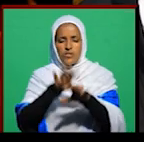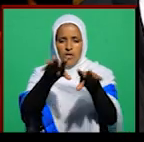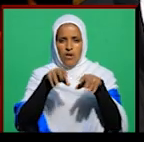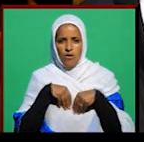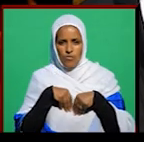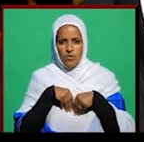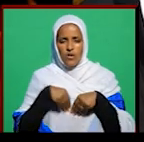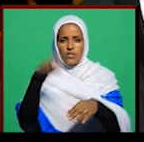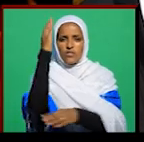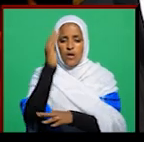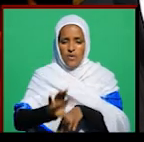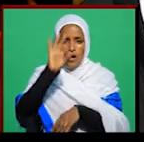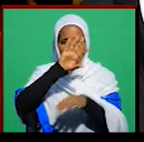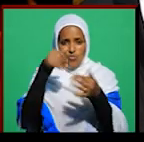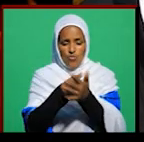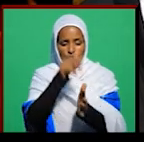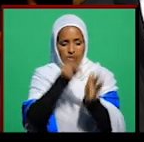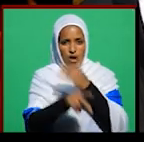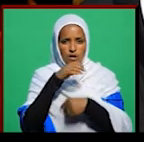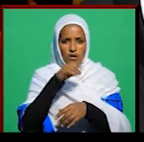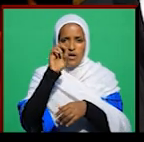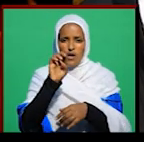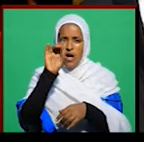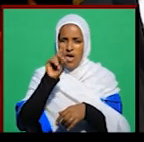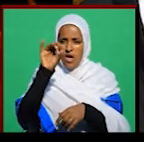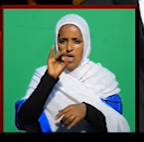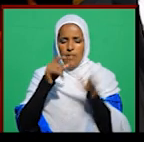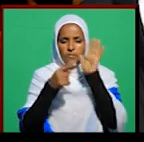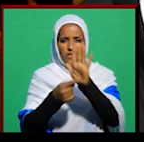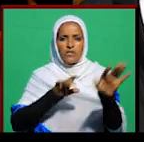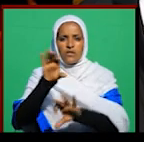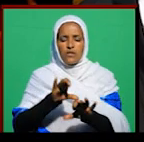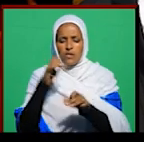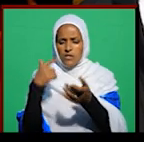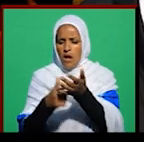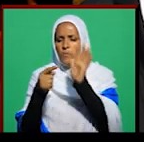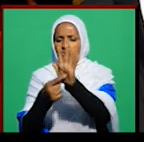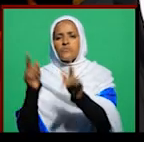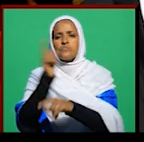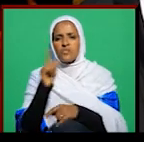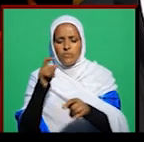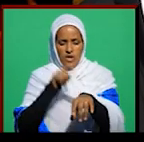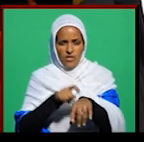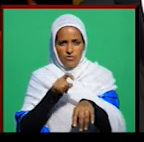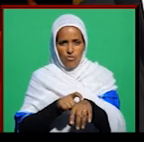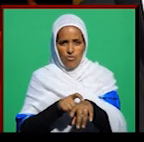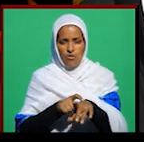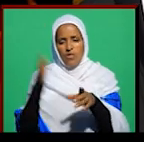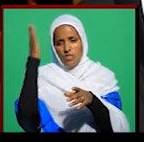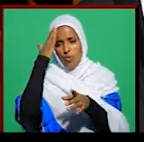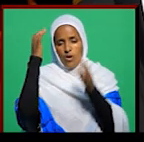ለኩሉ ዘረከቦ፣ እግዚአብሔር ያገኘው ሁሉ እንዳይገድለው ለቃየል ምልክት አደረገለት ይላል። ያ ምልክት ምንድን ነው? በጊዜው